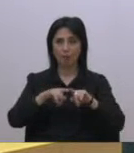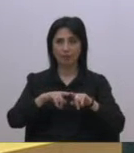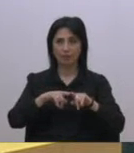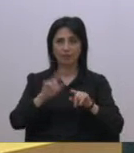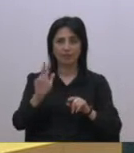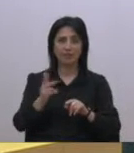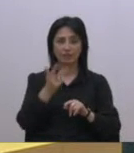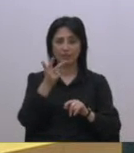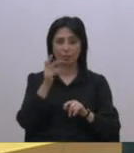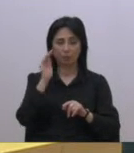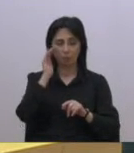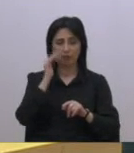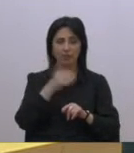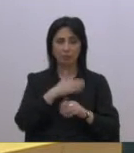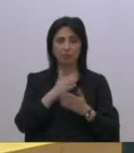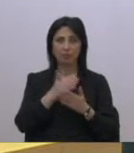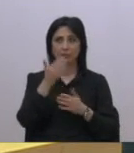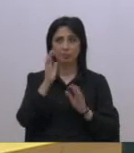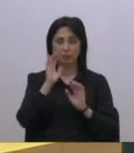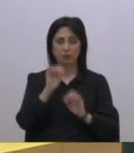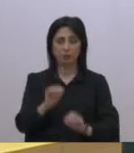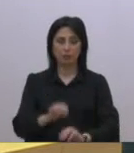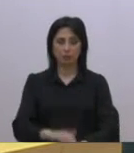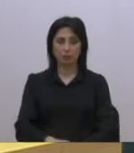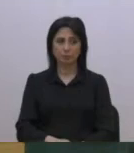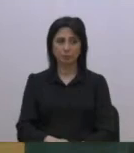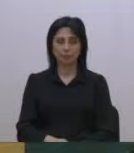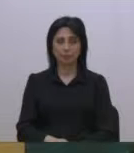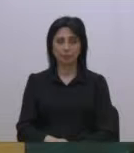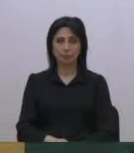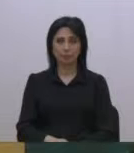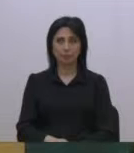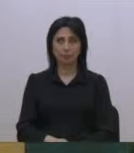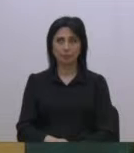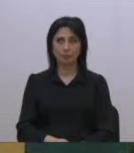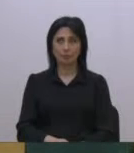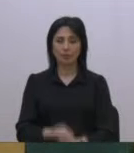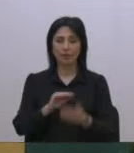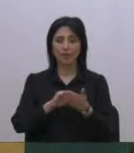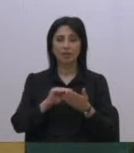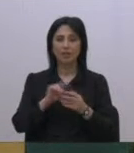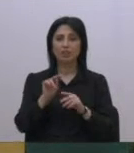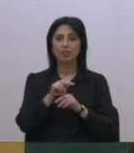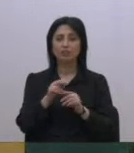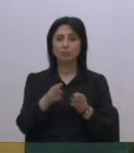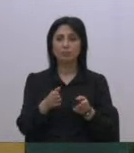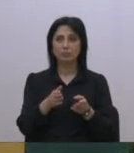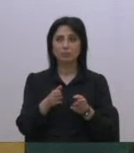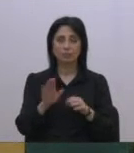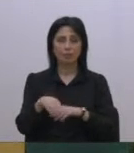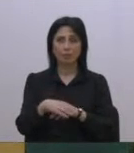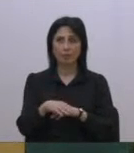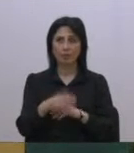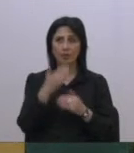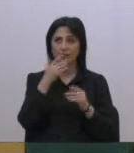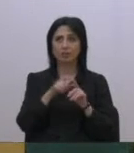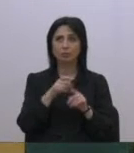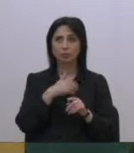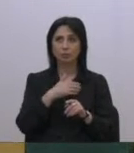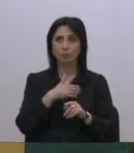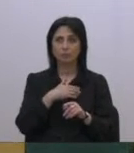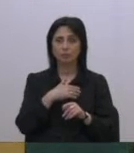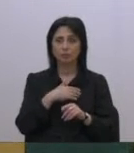სამივე მოსმენით და იმედი გვაქვს თქვენი მხარდაჭერის. მადლობთ, რედაქციული ხასიათის შენიშნები არ არის, დასკვნით სიტყვა თუ